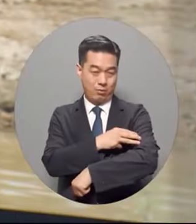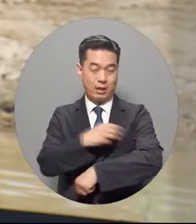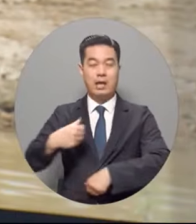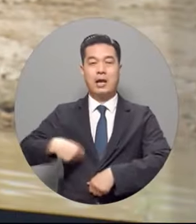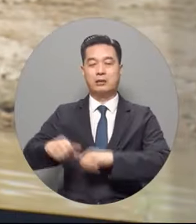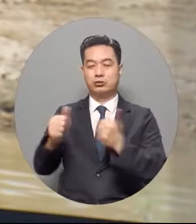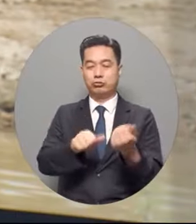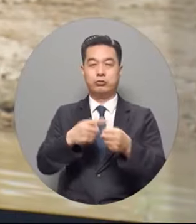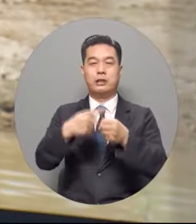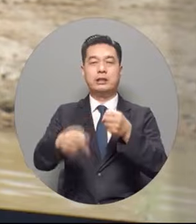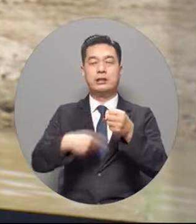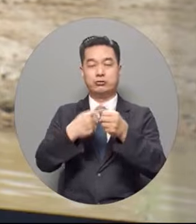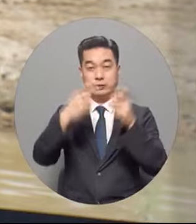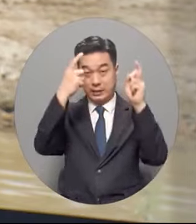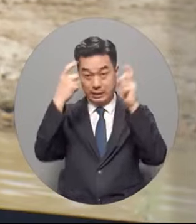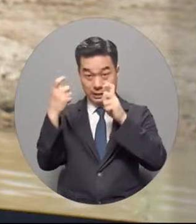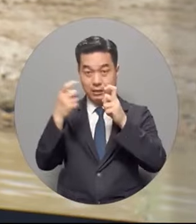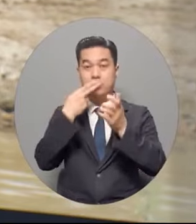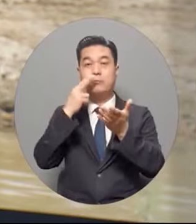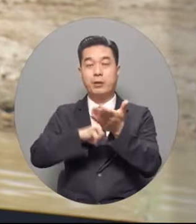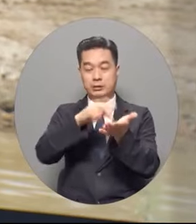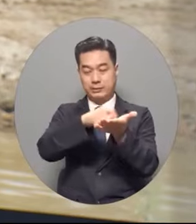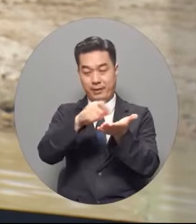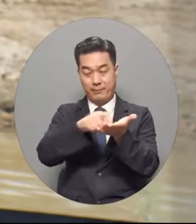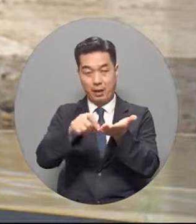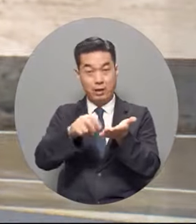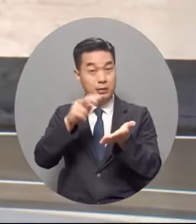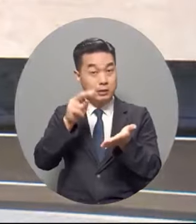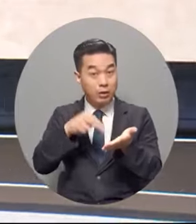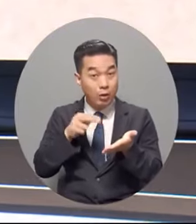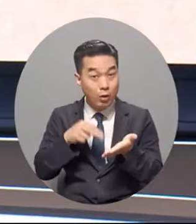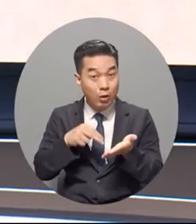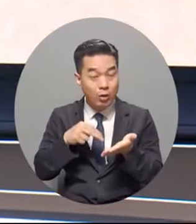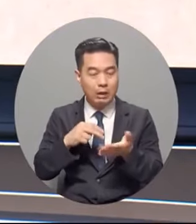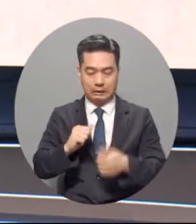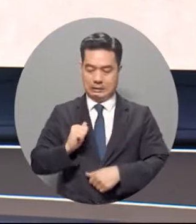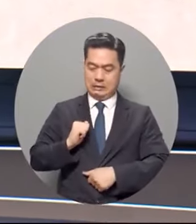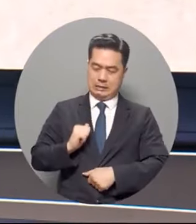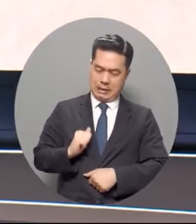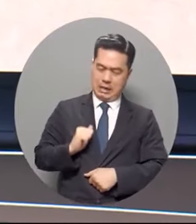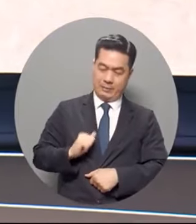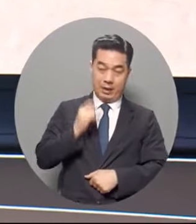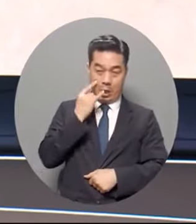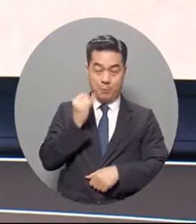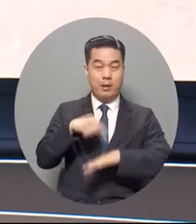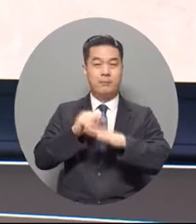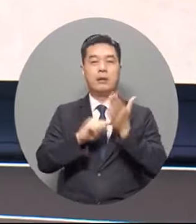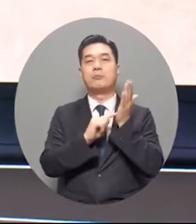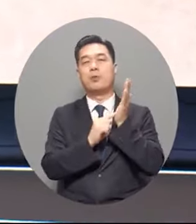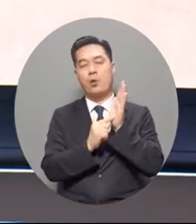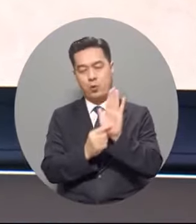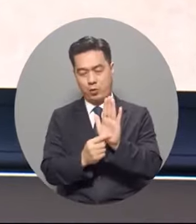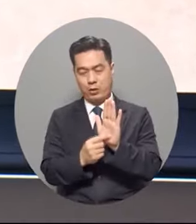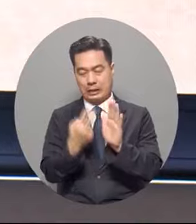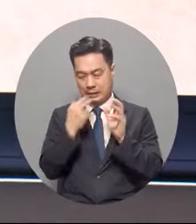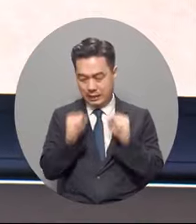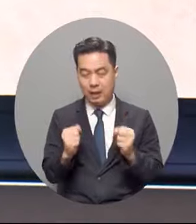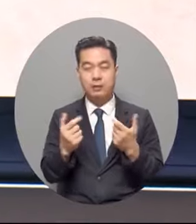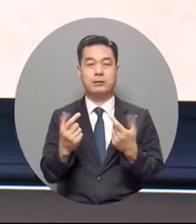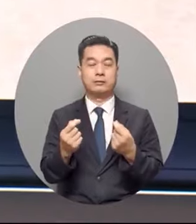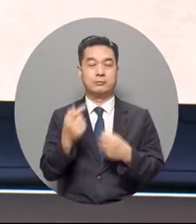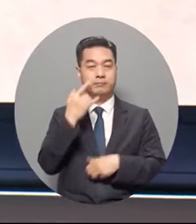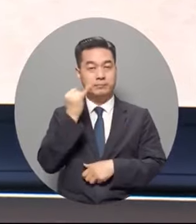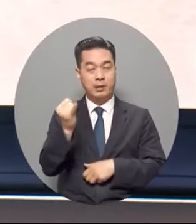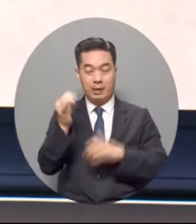앞두고 보낸 편지 혹시 읽어 보셨습니까 참았던 엄마의 심정을 표현해야 살 것 같다면서도 어머니는